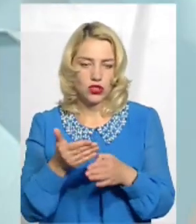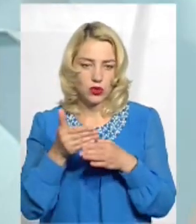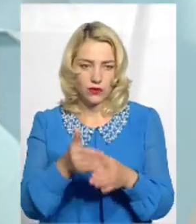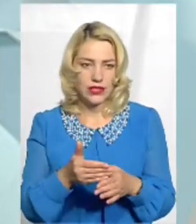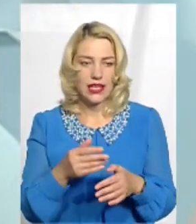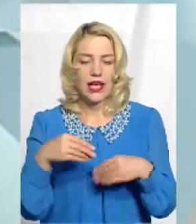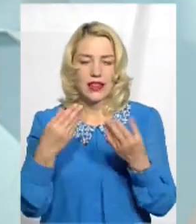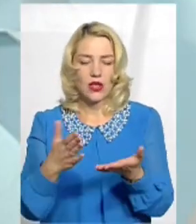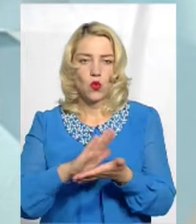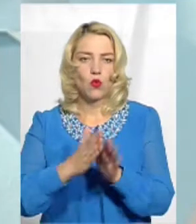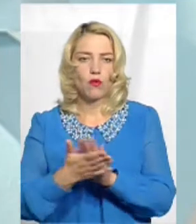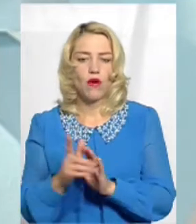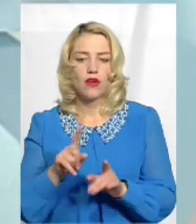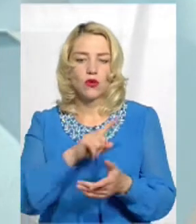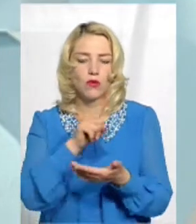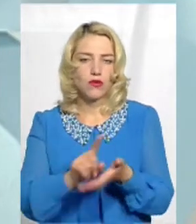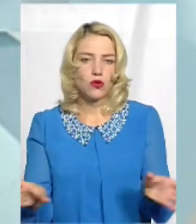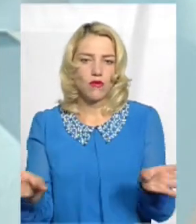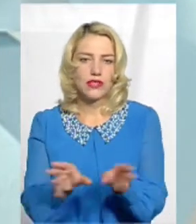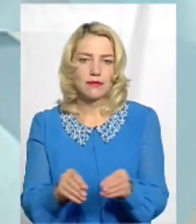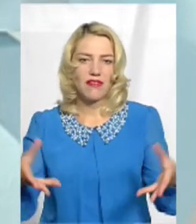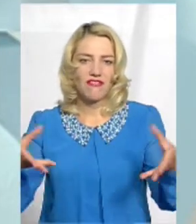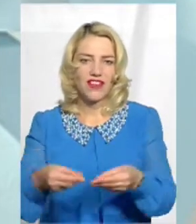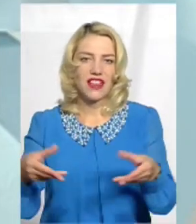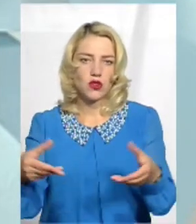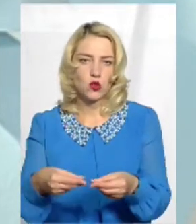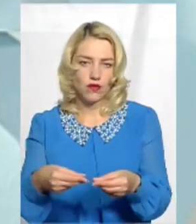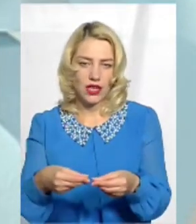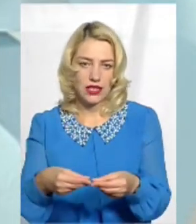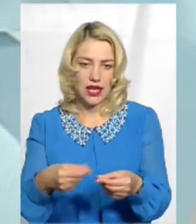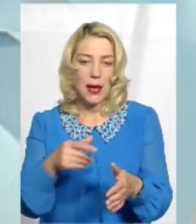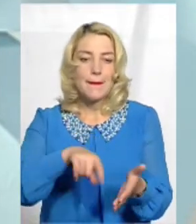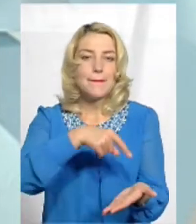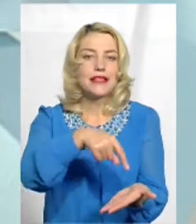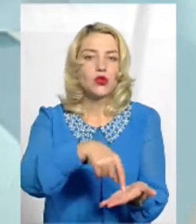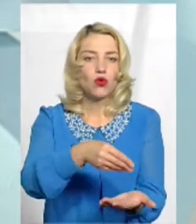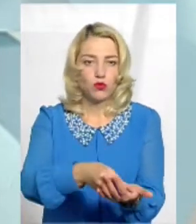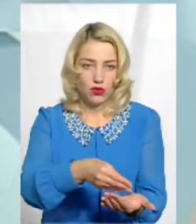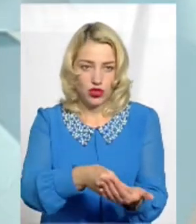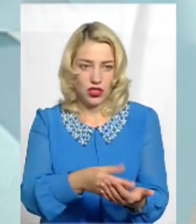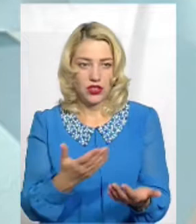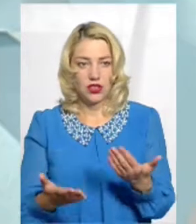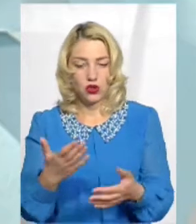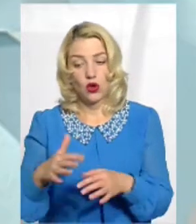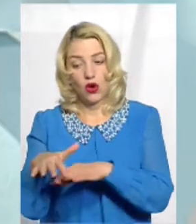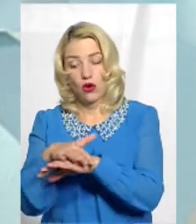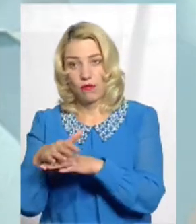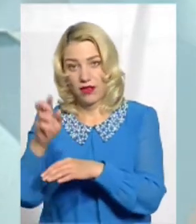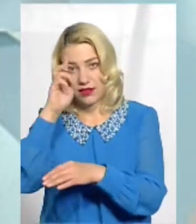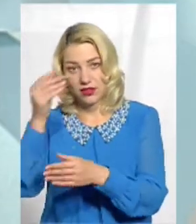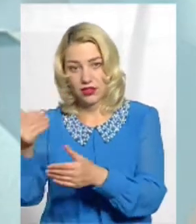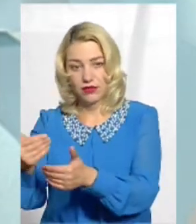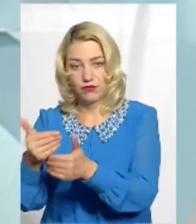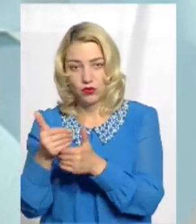умовою обов'язкове співфінансування з місцевого бюджету. Тому якщо отримує громада кошти освітньої субвенції на